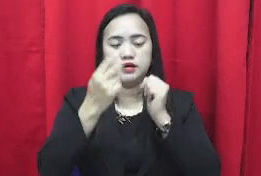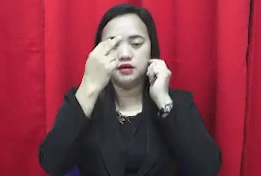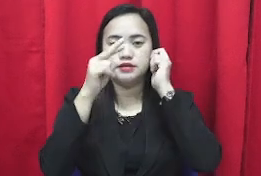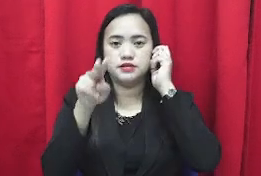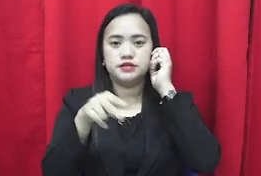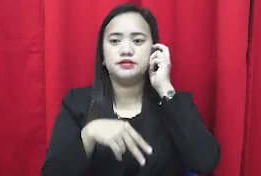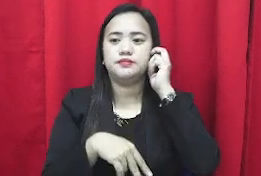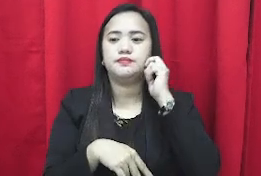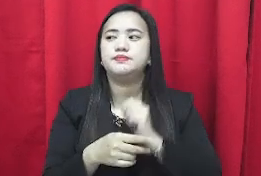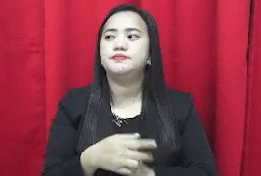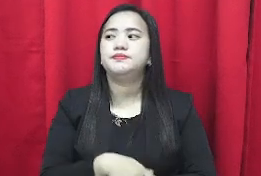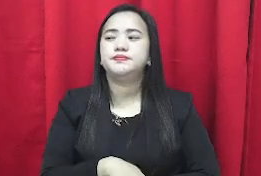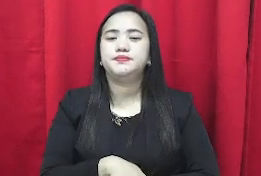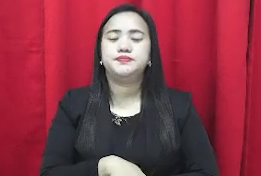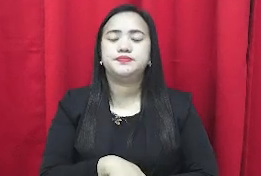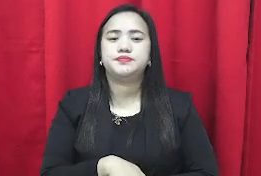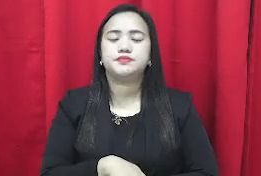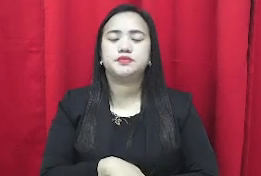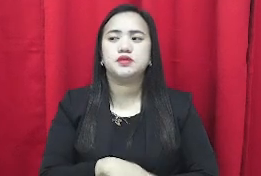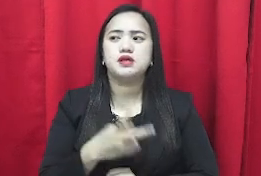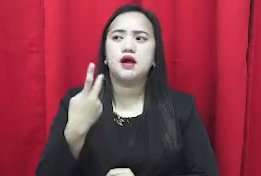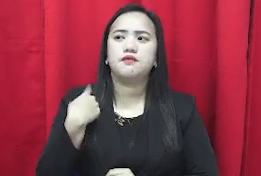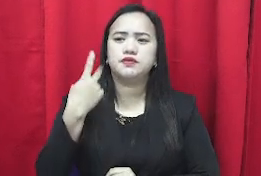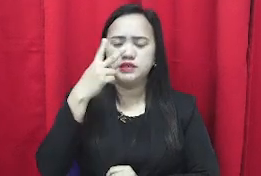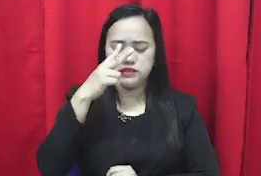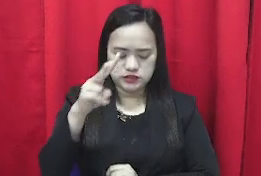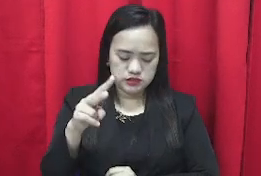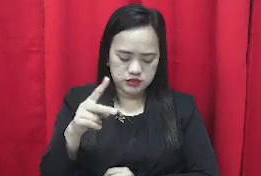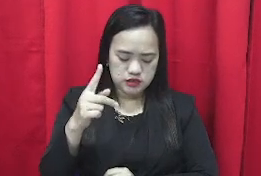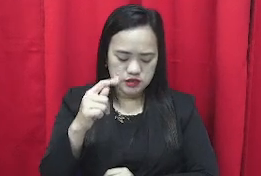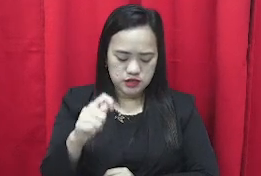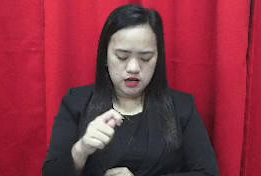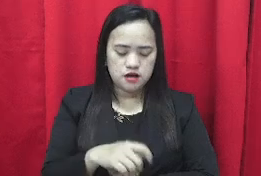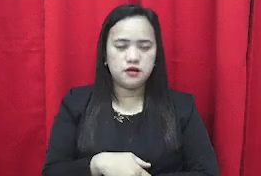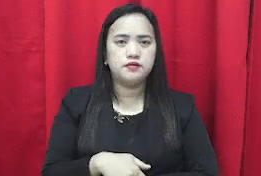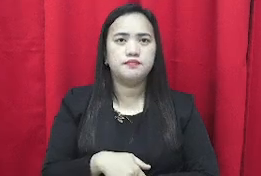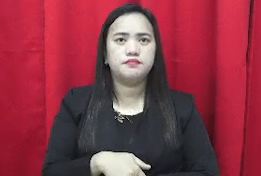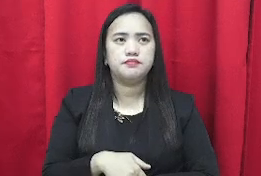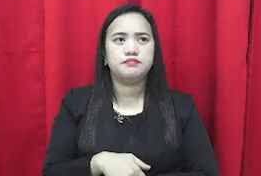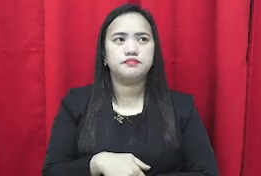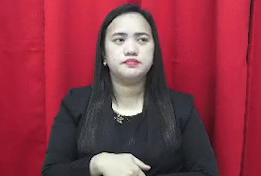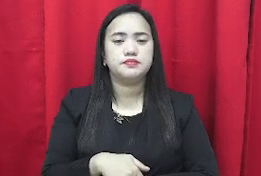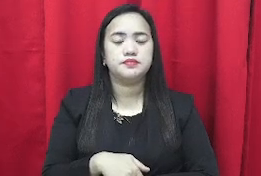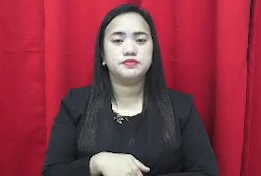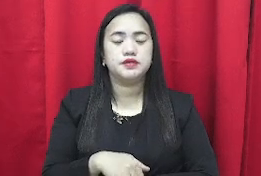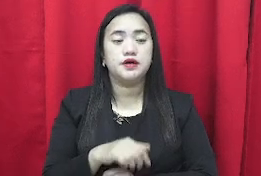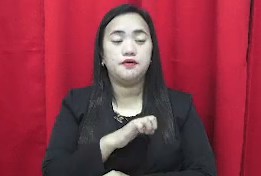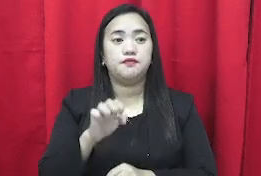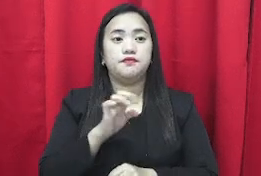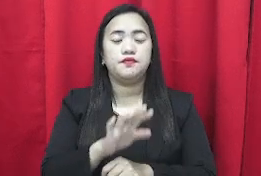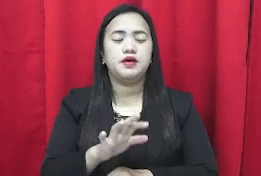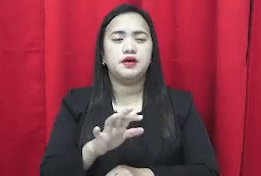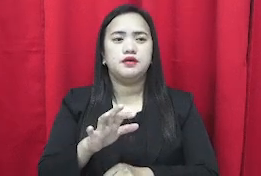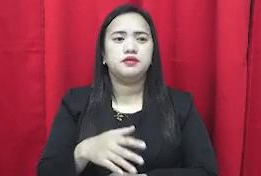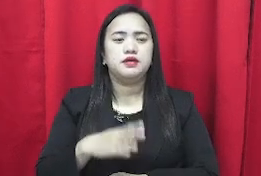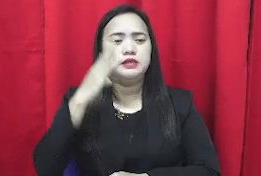nga eh nakita ko yung epekto sa kanila mmon yung talagang naranasan nila yung bagay na hindi ko pa